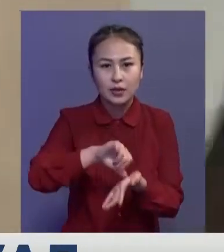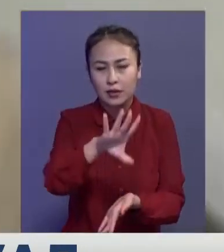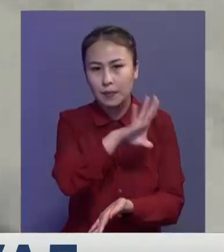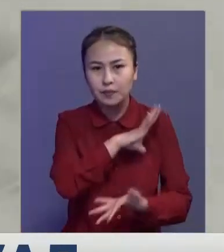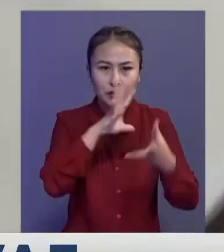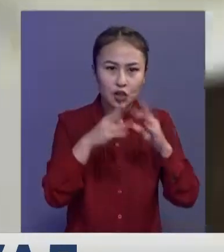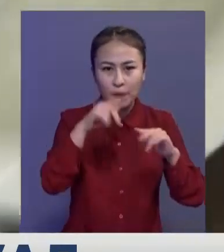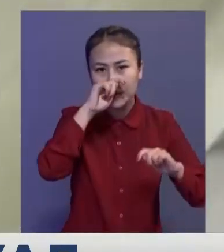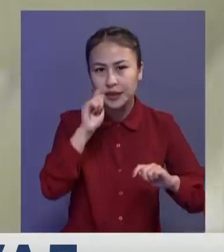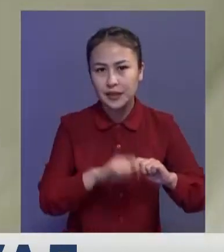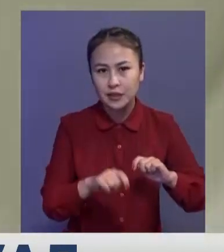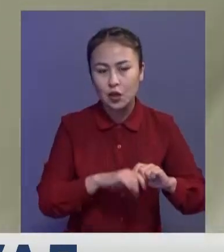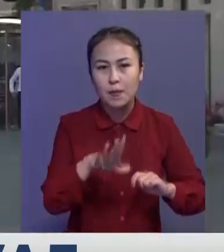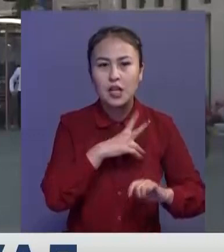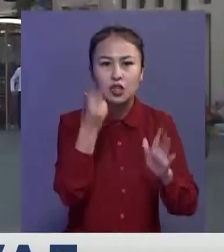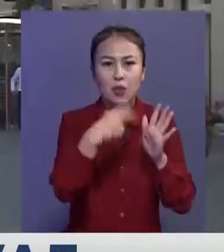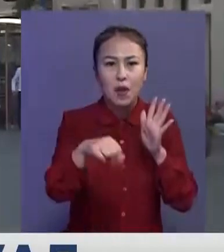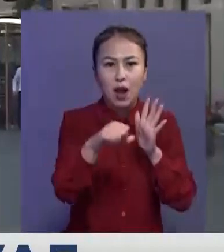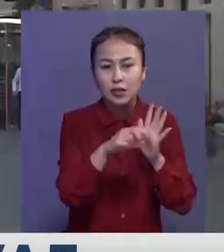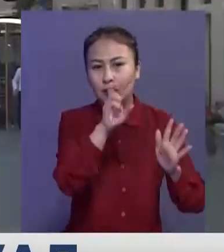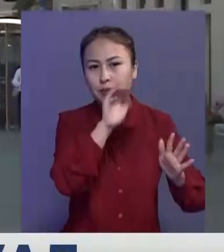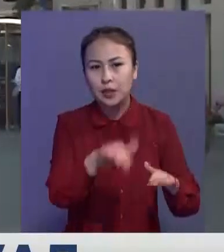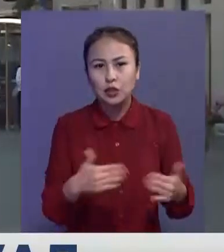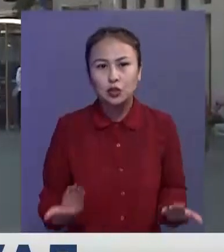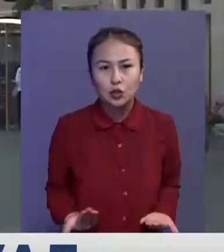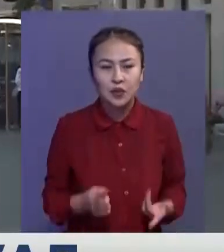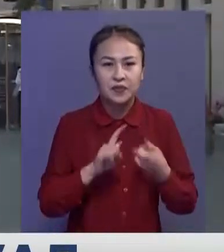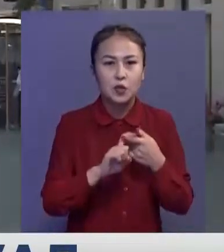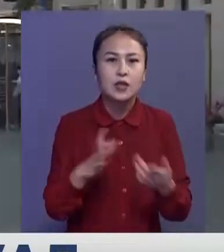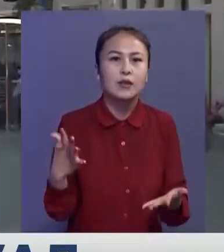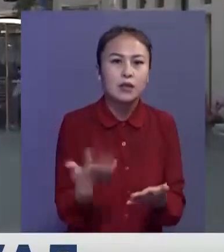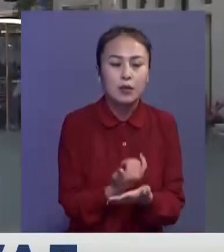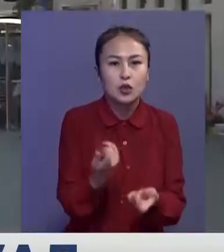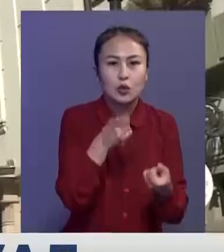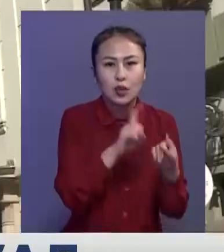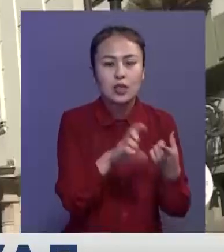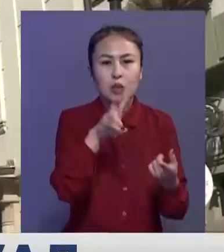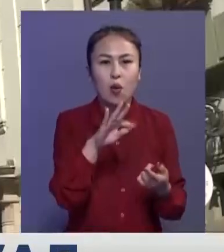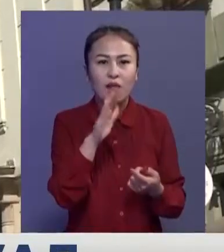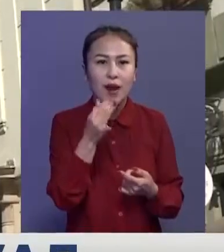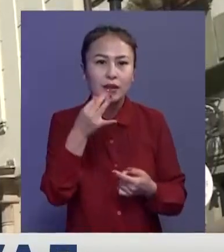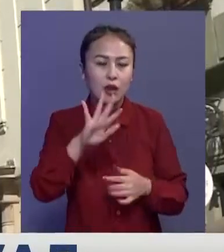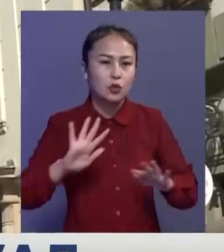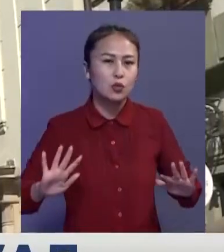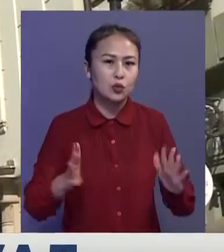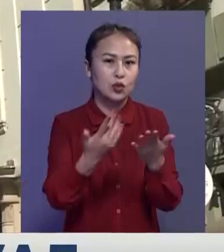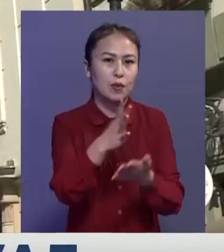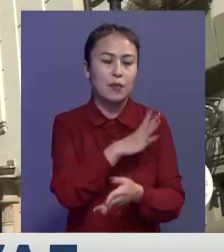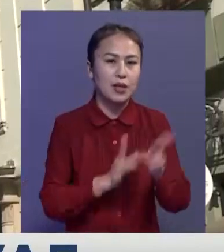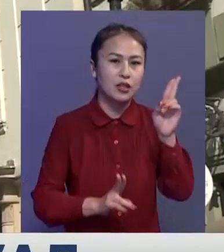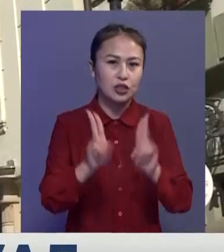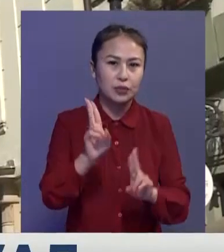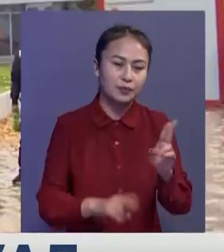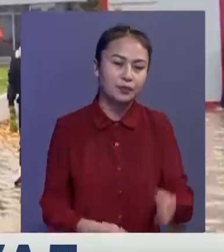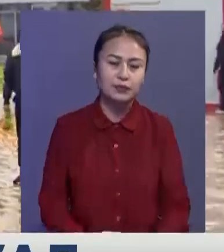Жаппай тексеру нәтижесінде 26 мың тұрғыннан вирус анықталды. Осыған орай Словакияда да төтенше жағдай режимі